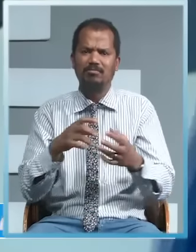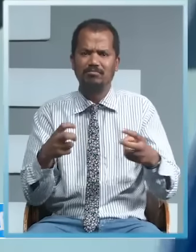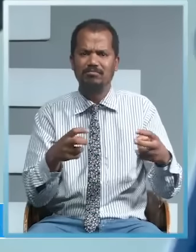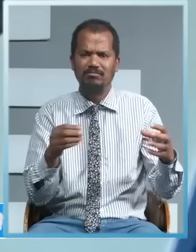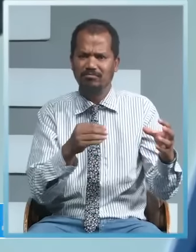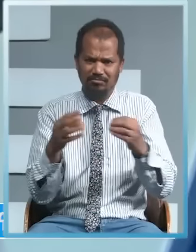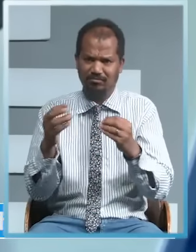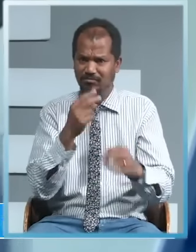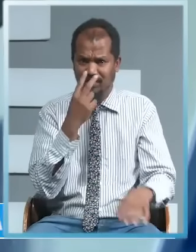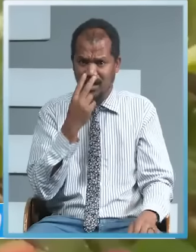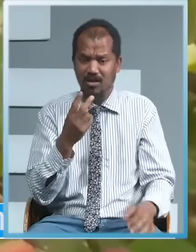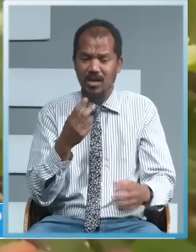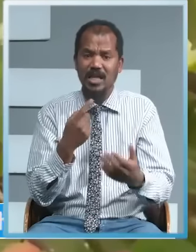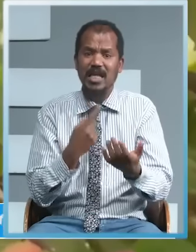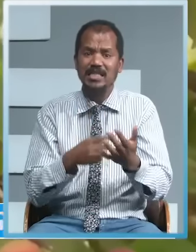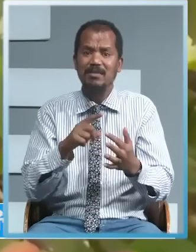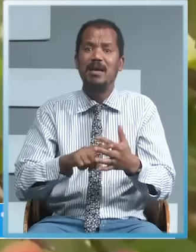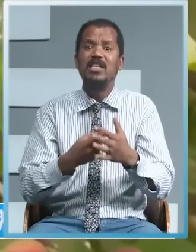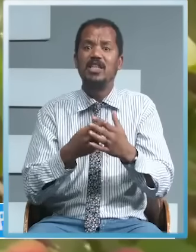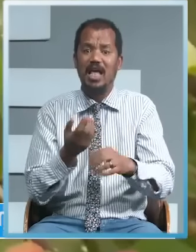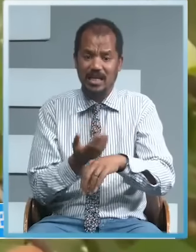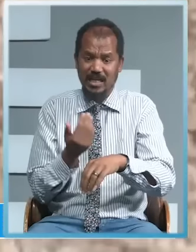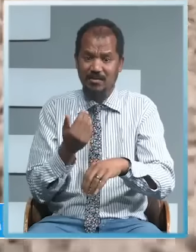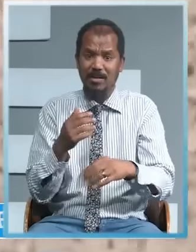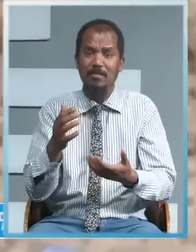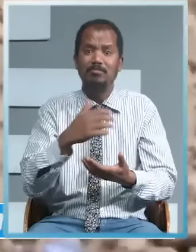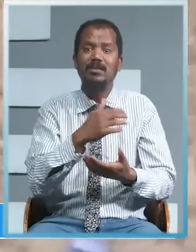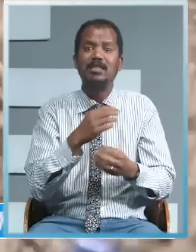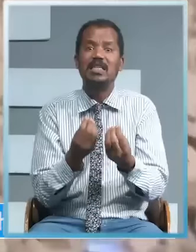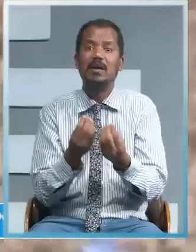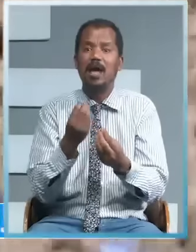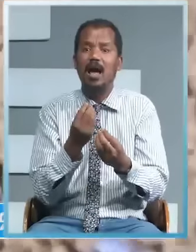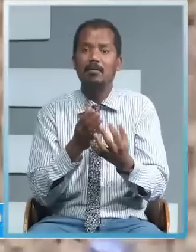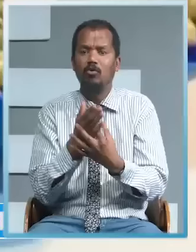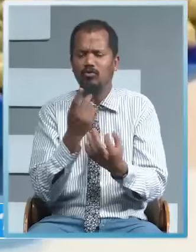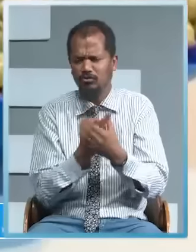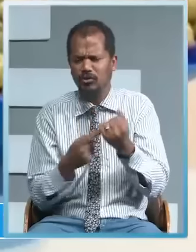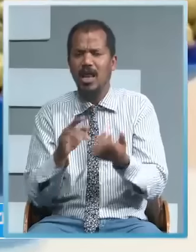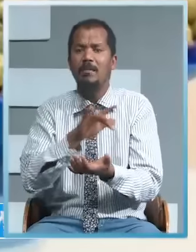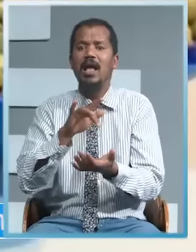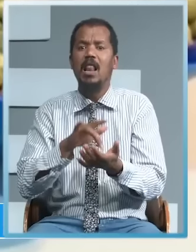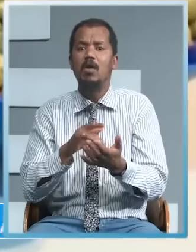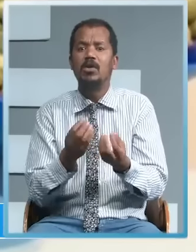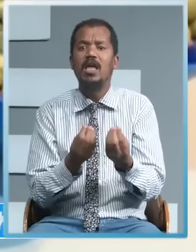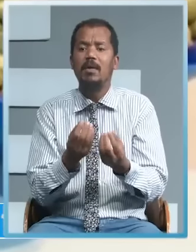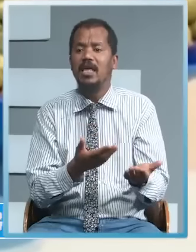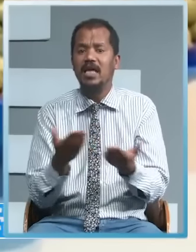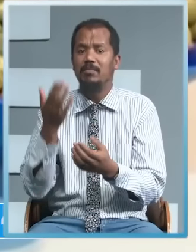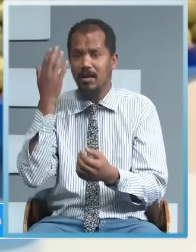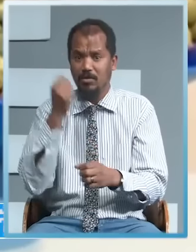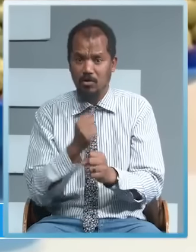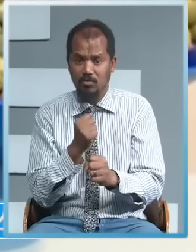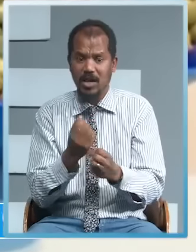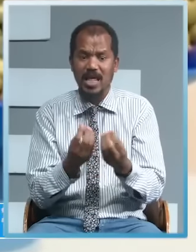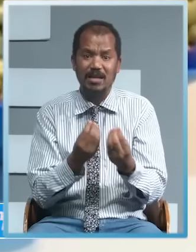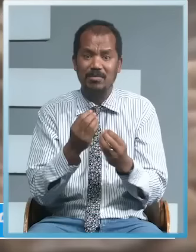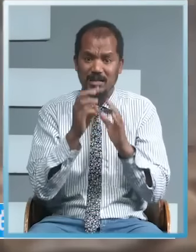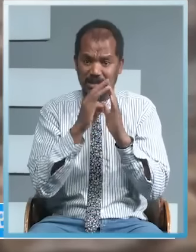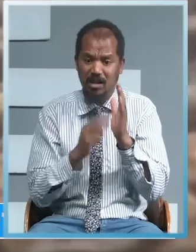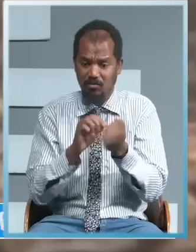ውዝግቦች ይደመጣሉ። የውዝግቡ መነሻ ቀደም ሲል በምርት ገበያ በኩል ብቻ ለማዕከላዊ ገበያ ይቀርብ የነበረው ቡና የግብይት